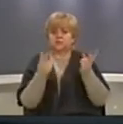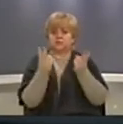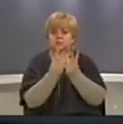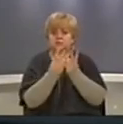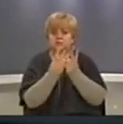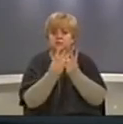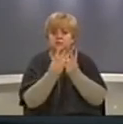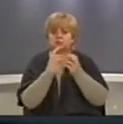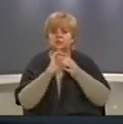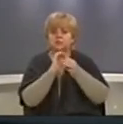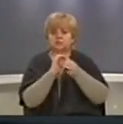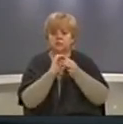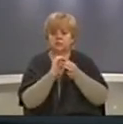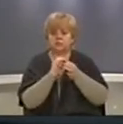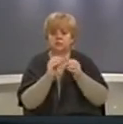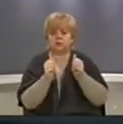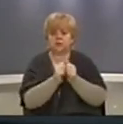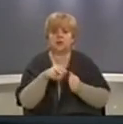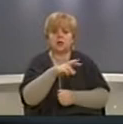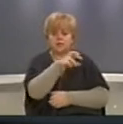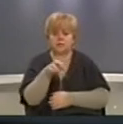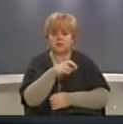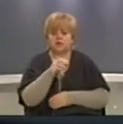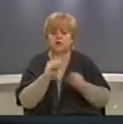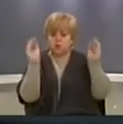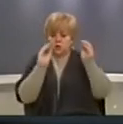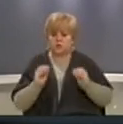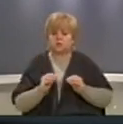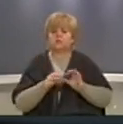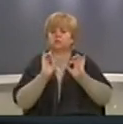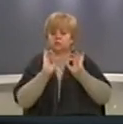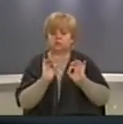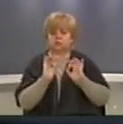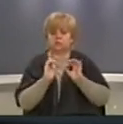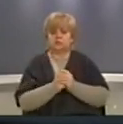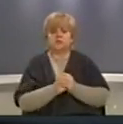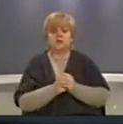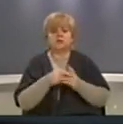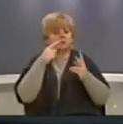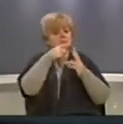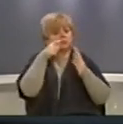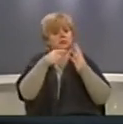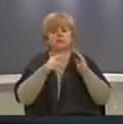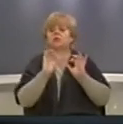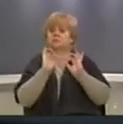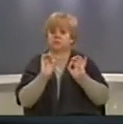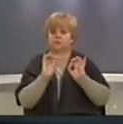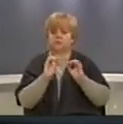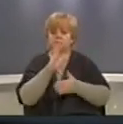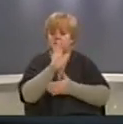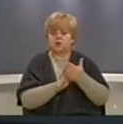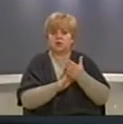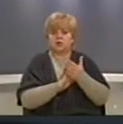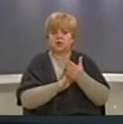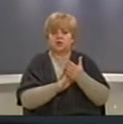ligjshmërisë së Bashkimit Evropian, është i hartuar në mënyrë të duhur dhe i përmban dispozitat e nevojshme, duke filluar